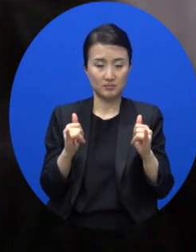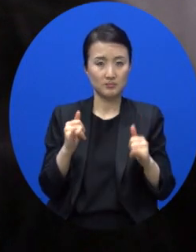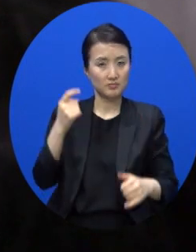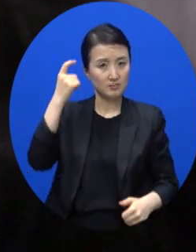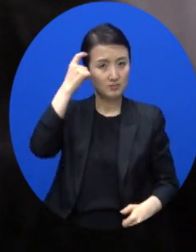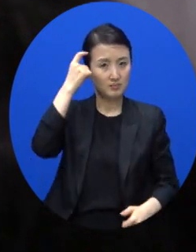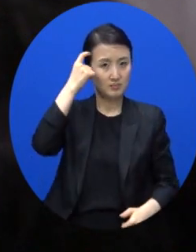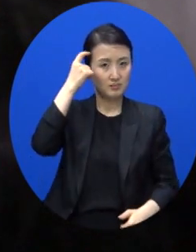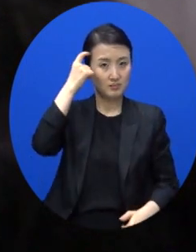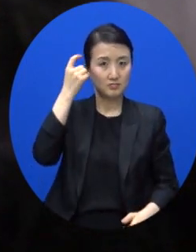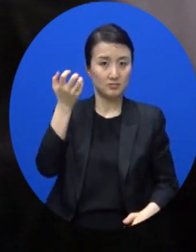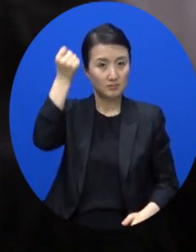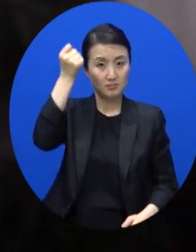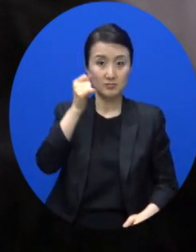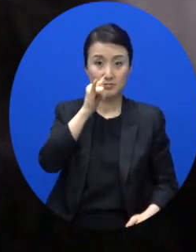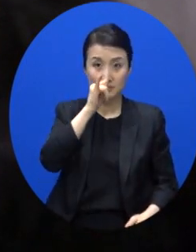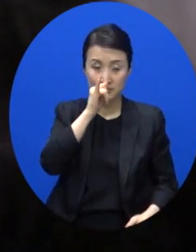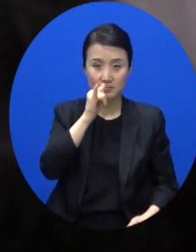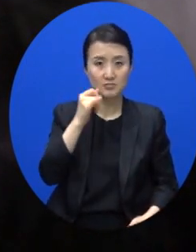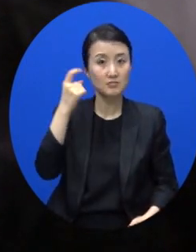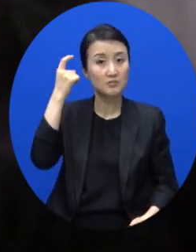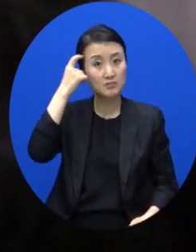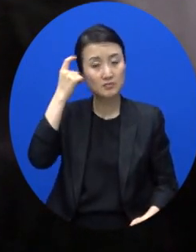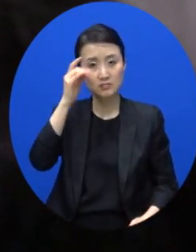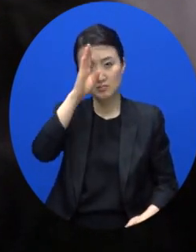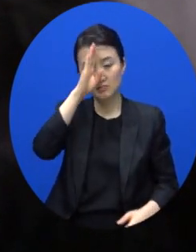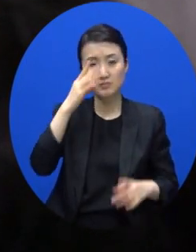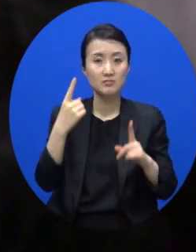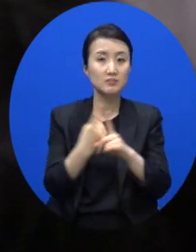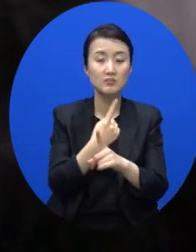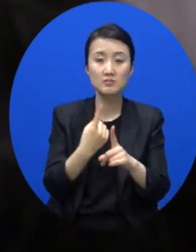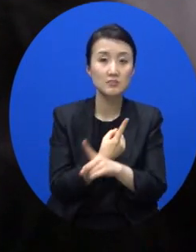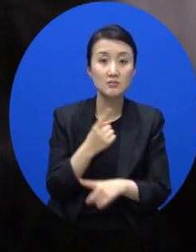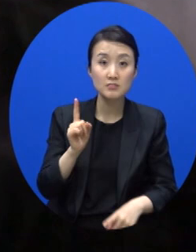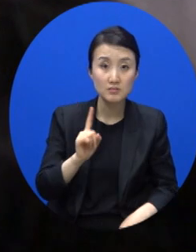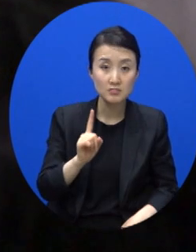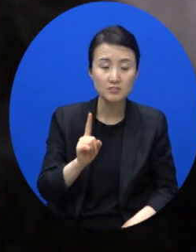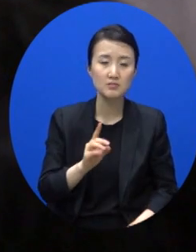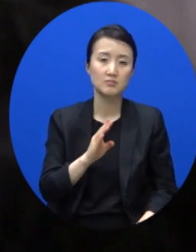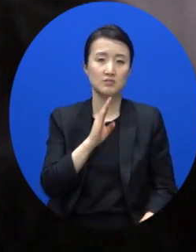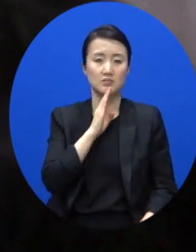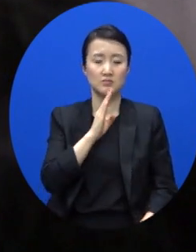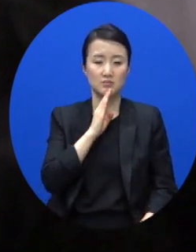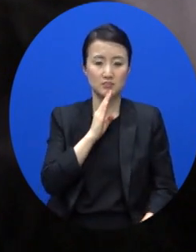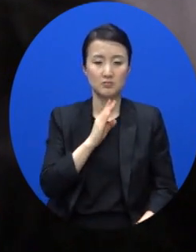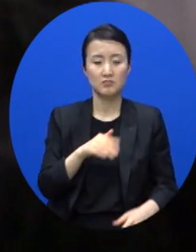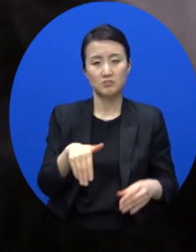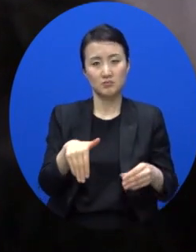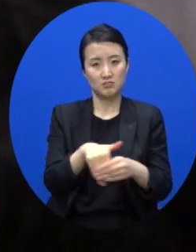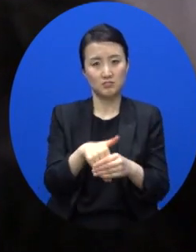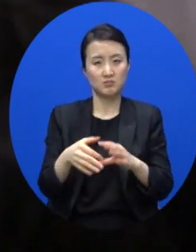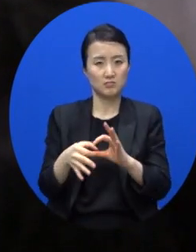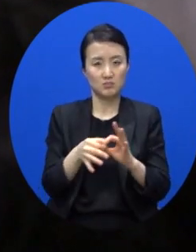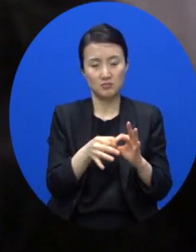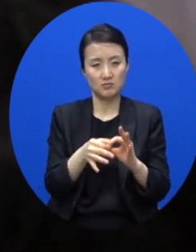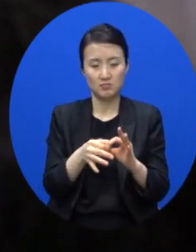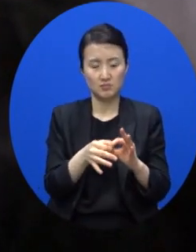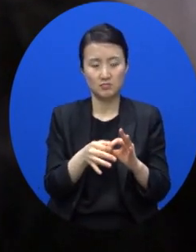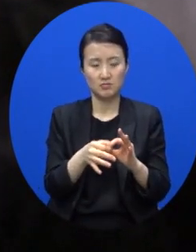그래서 이런 정신의 치유는 우리 문화적으로 치유를 하는